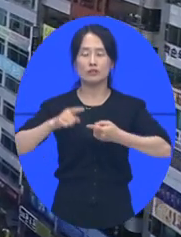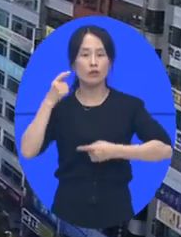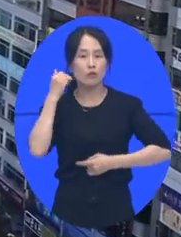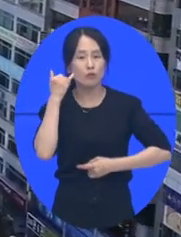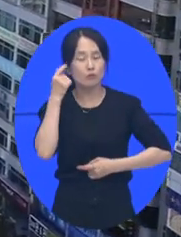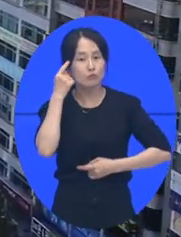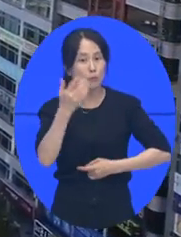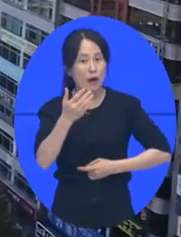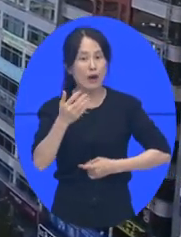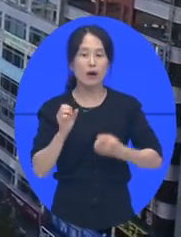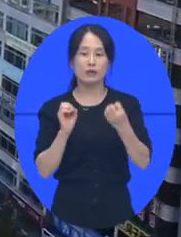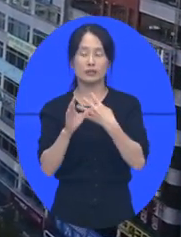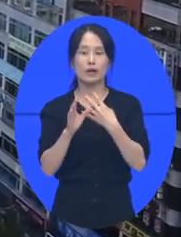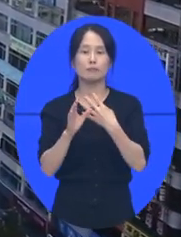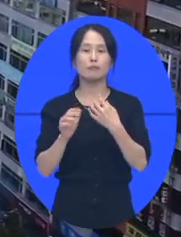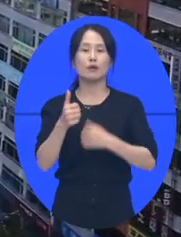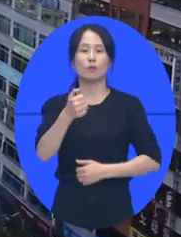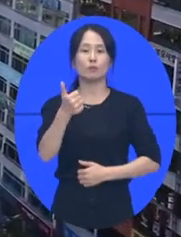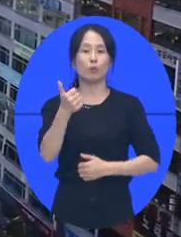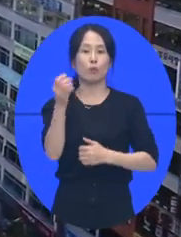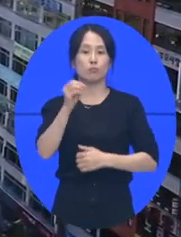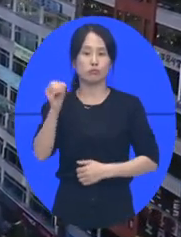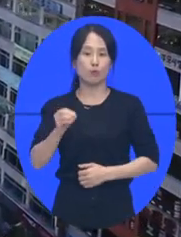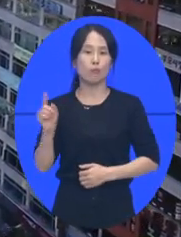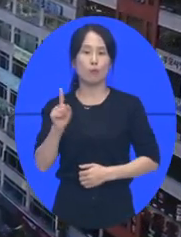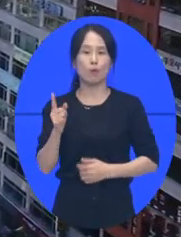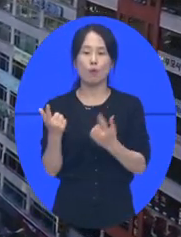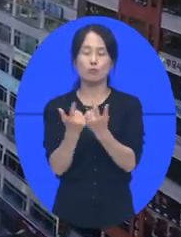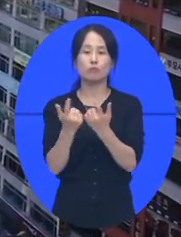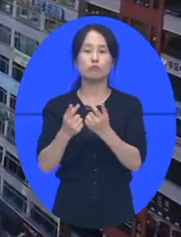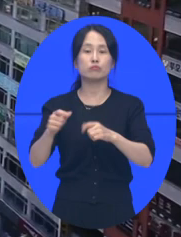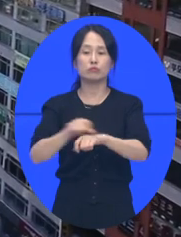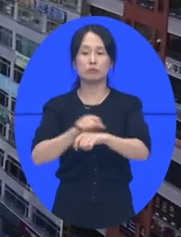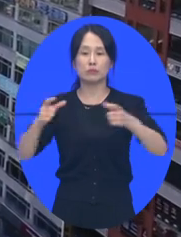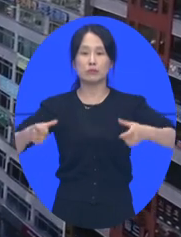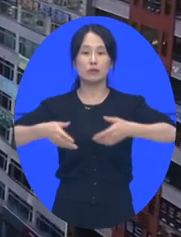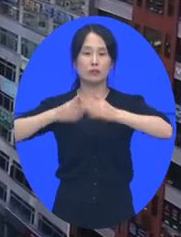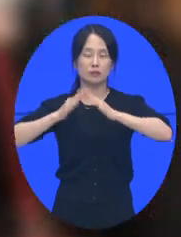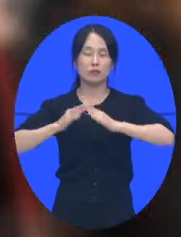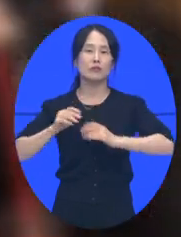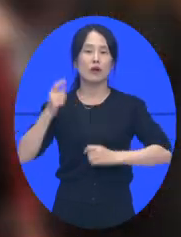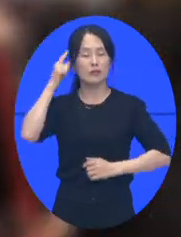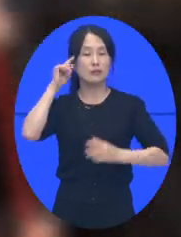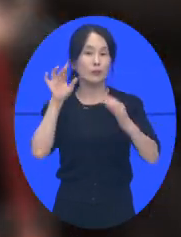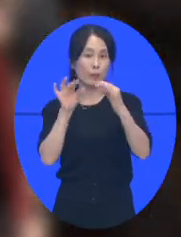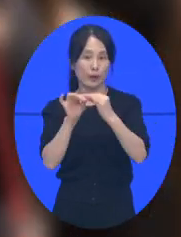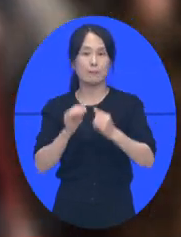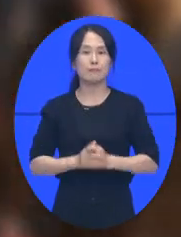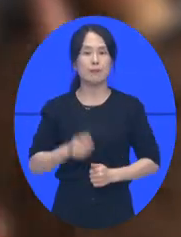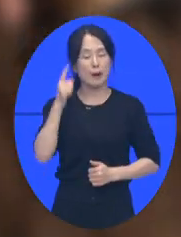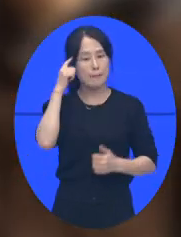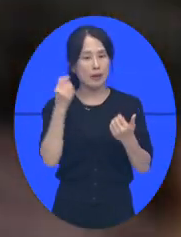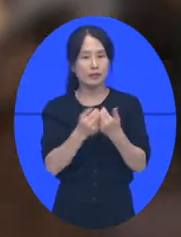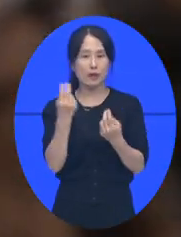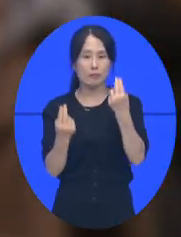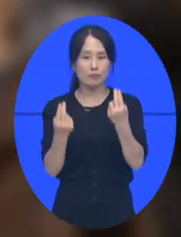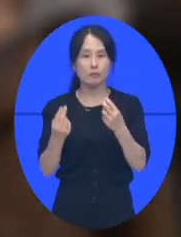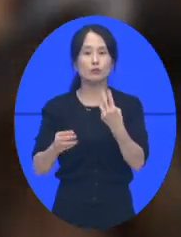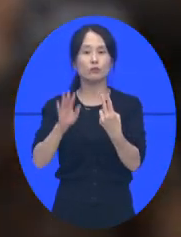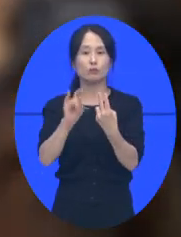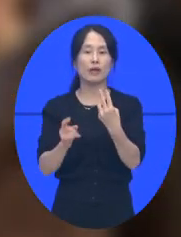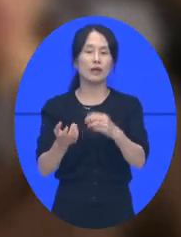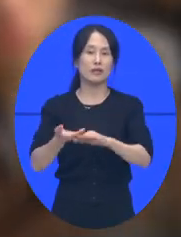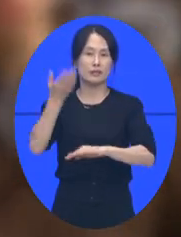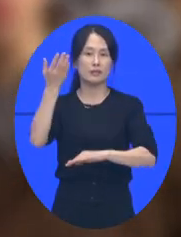결과 응답자의 55%가 경기 북부 특별자치도 설치에 찬성했습니다. 반대와 비교하면 2배 이상 많은